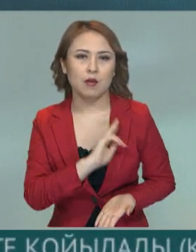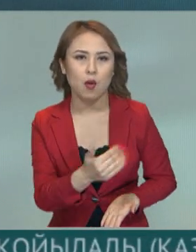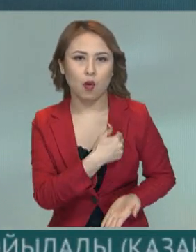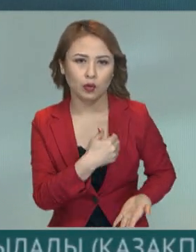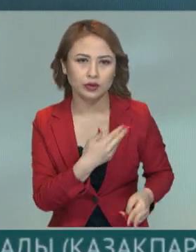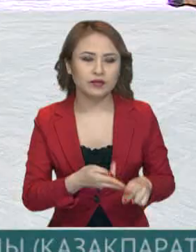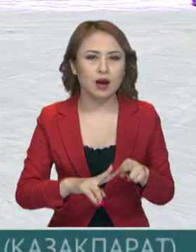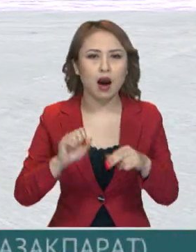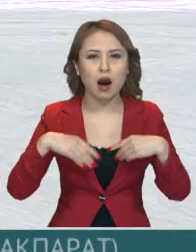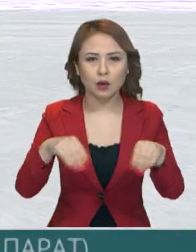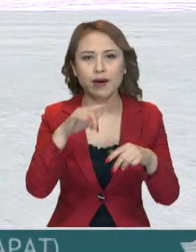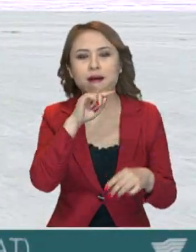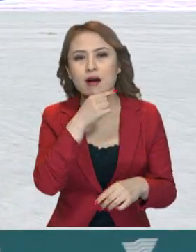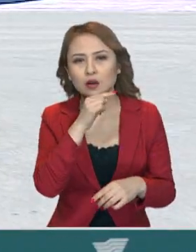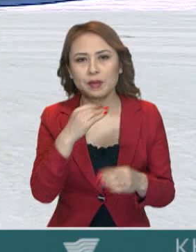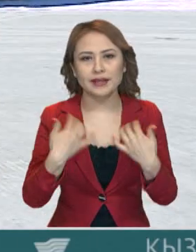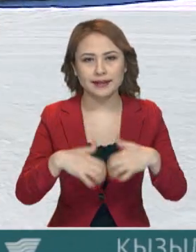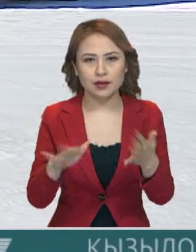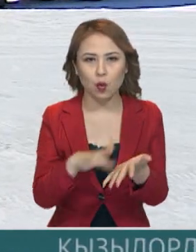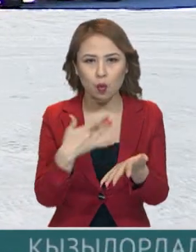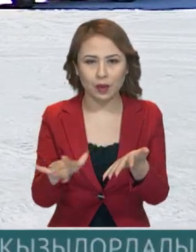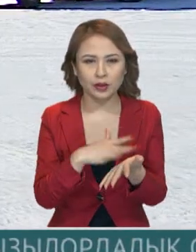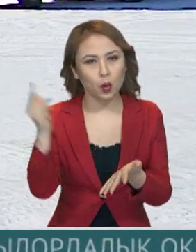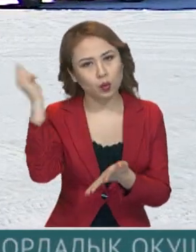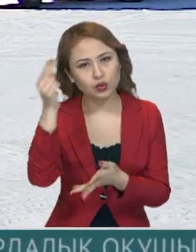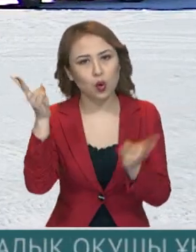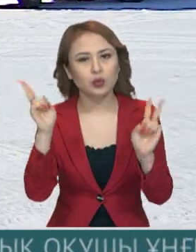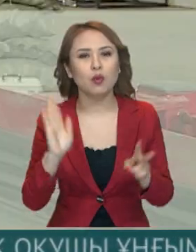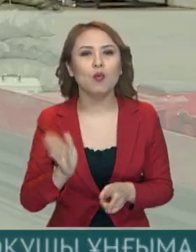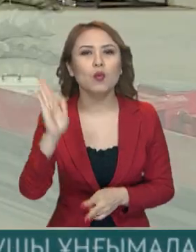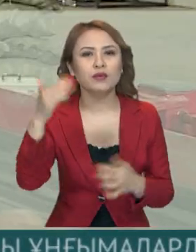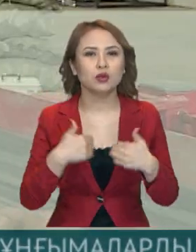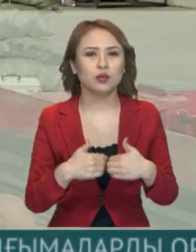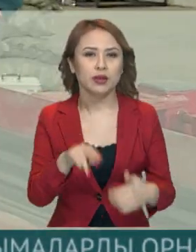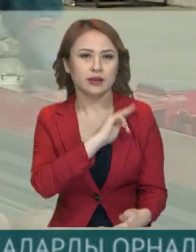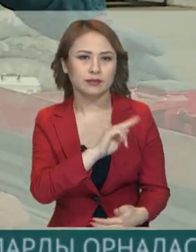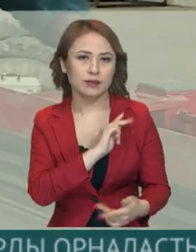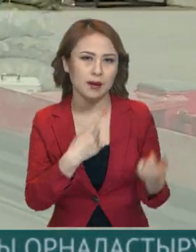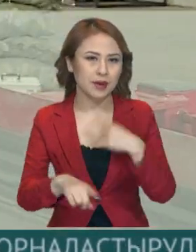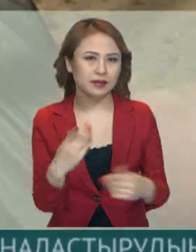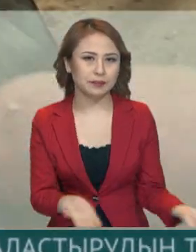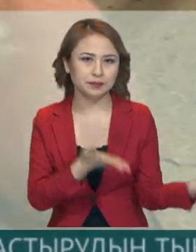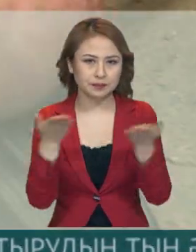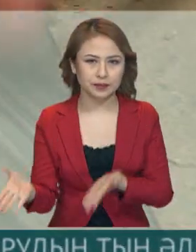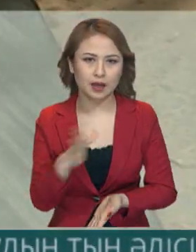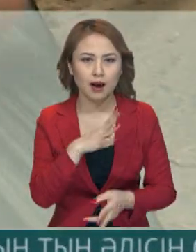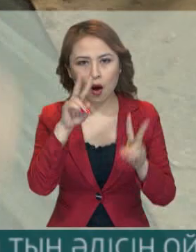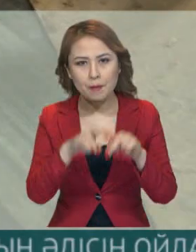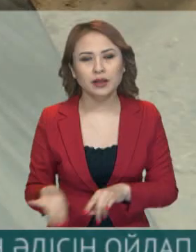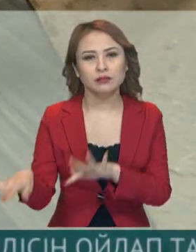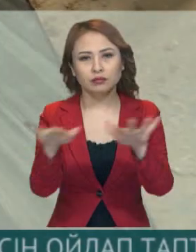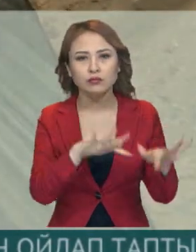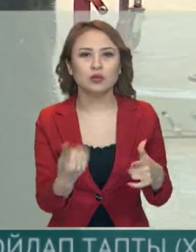Атап айтқанда, агроном, экономист, есепші, инженерлікке оқып жатқан болашақ түлектерді жұмысқа шақырды. Арнайы экскурсия